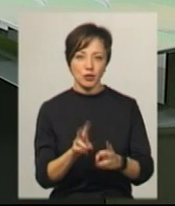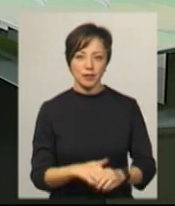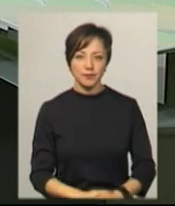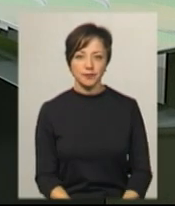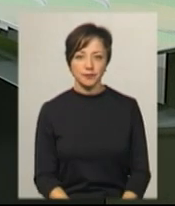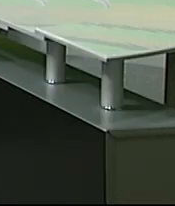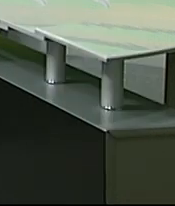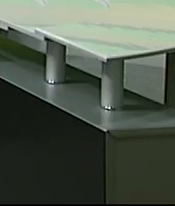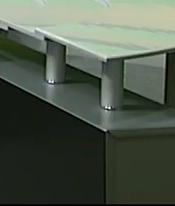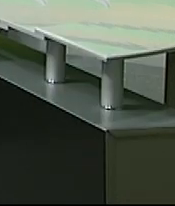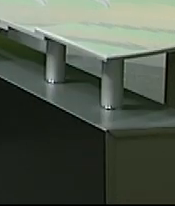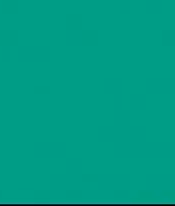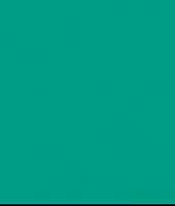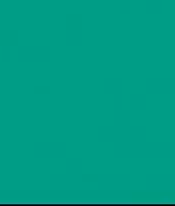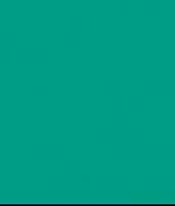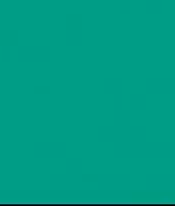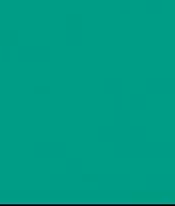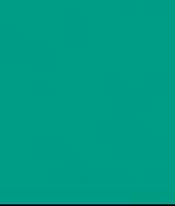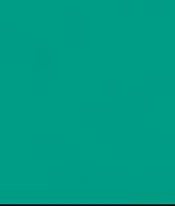Дякую.